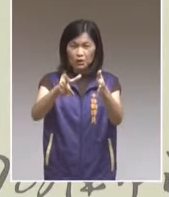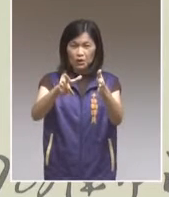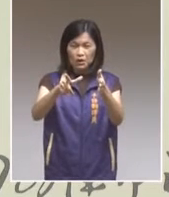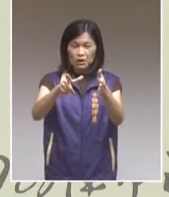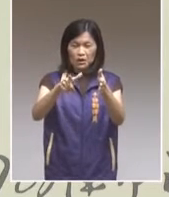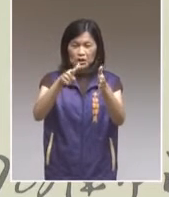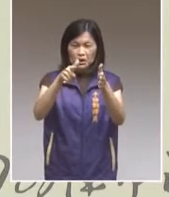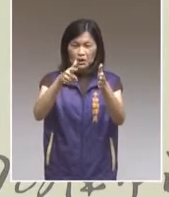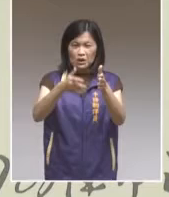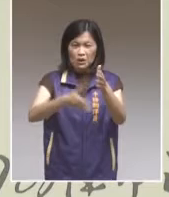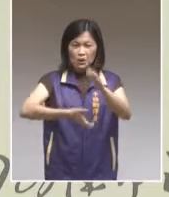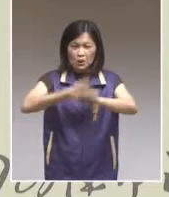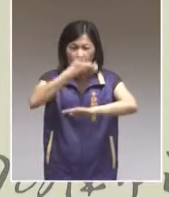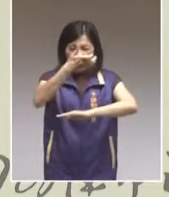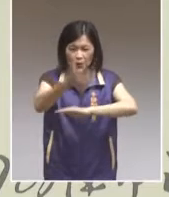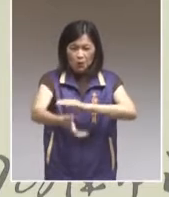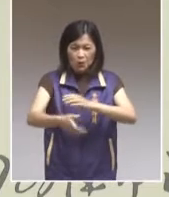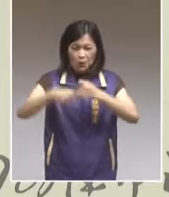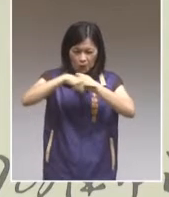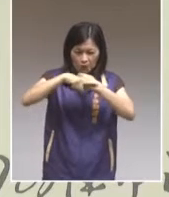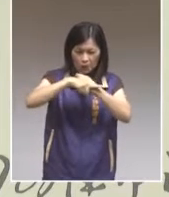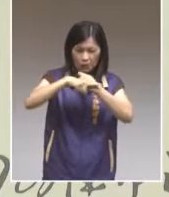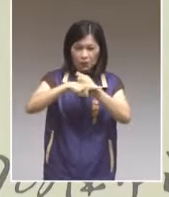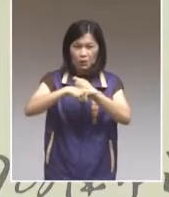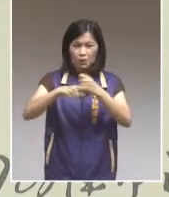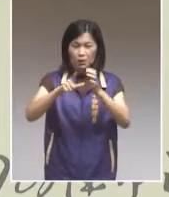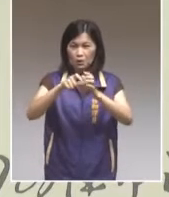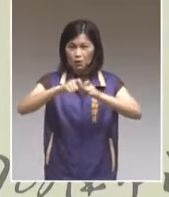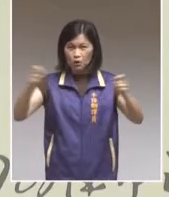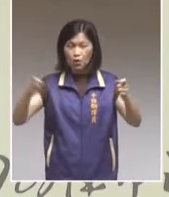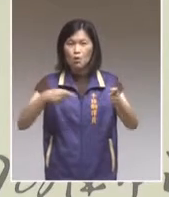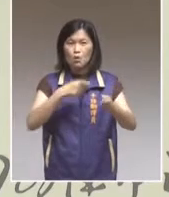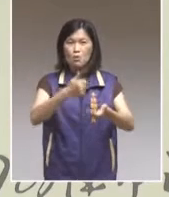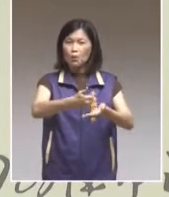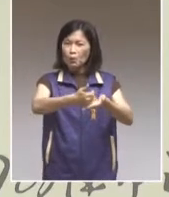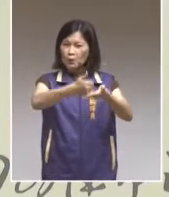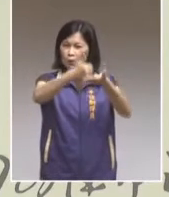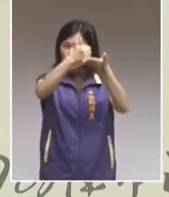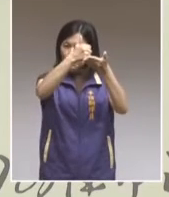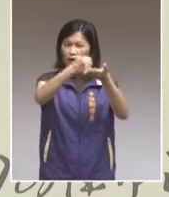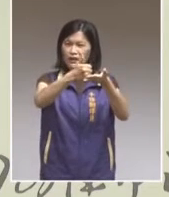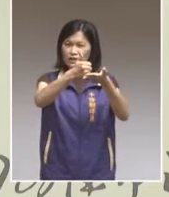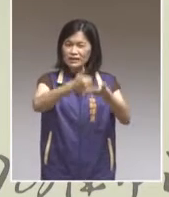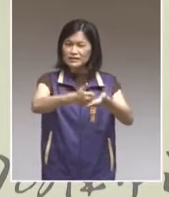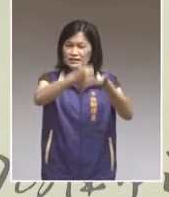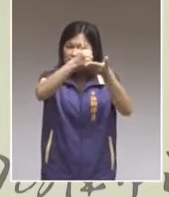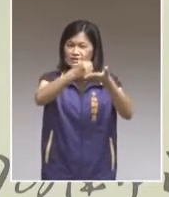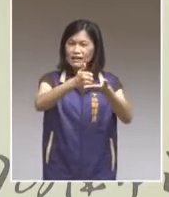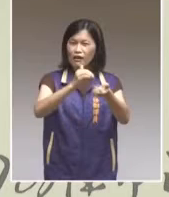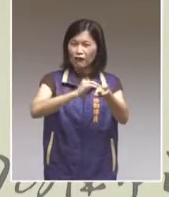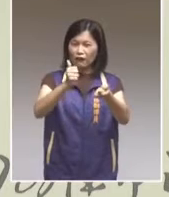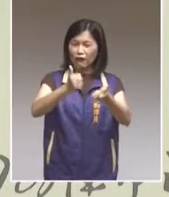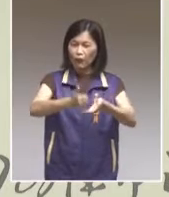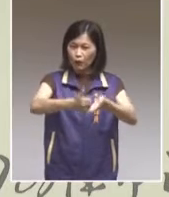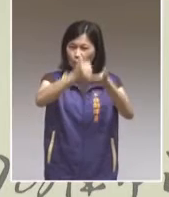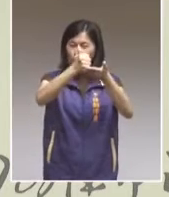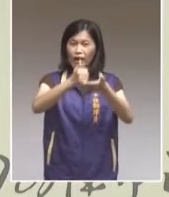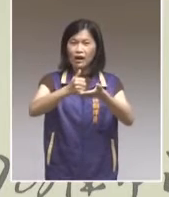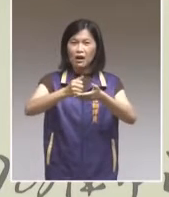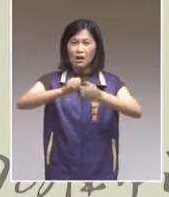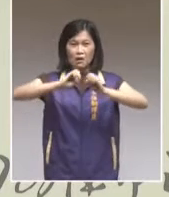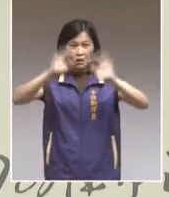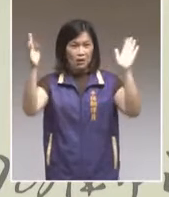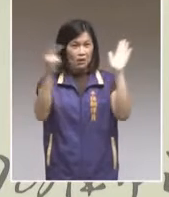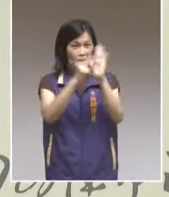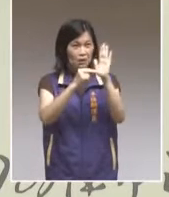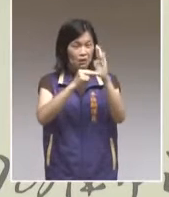个这个涉略哈，那也是大家非常敬重的前辈的医师哈，他告诉大家很清